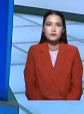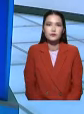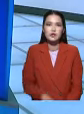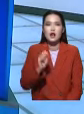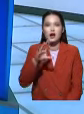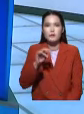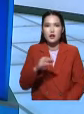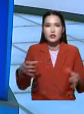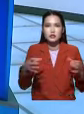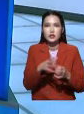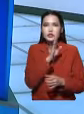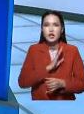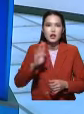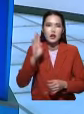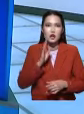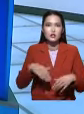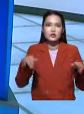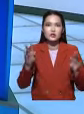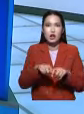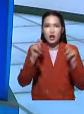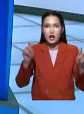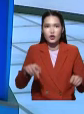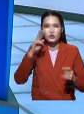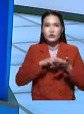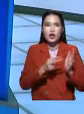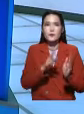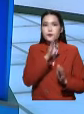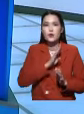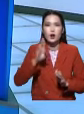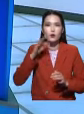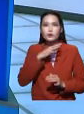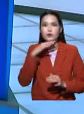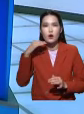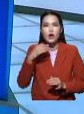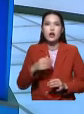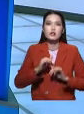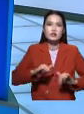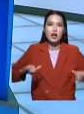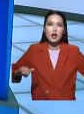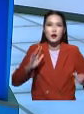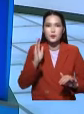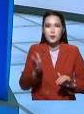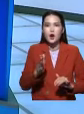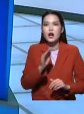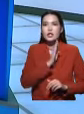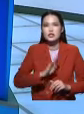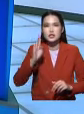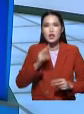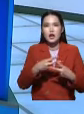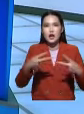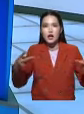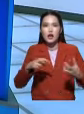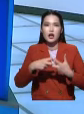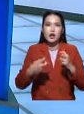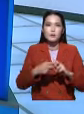Аманат партиясының әйелдер қанаты құрылды. Бұл ұйым қыз-келіншектердің көш басшылығын дамытуды көздейді. Нәзік жандыларға тән өзекті